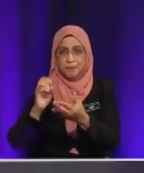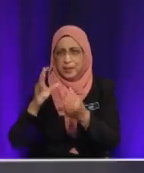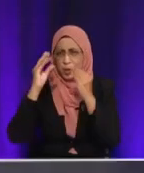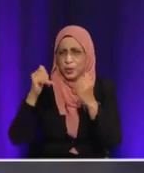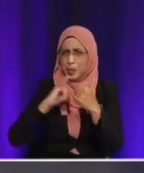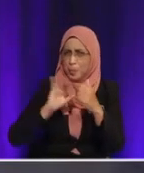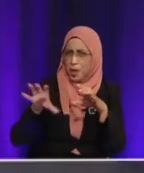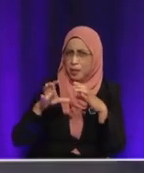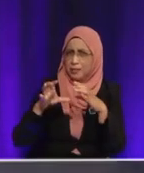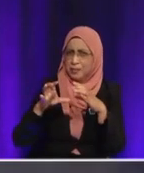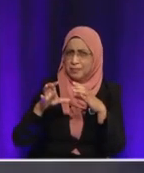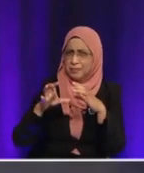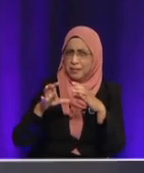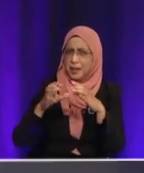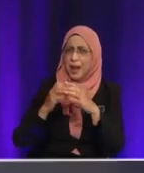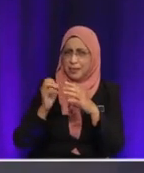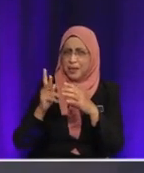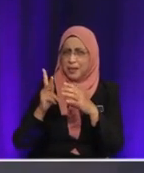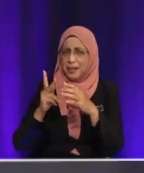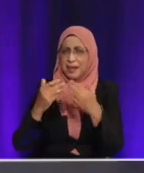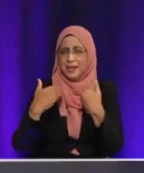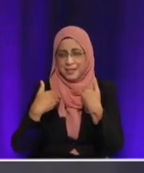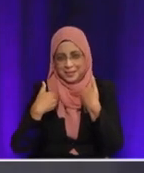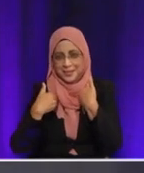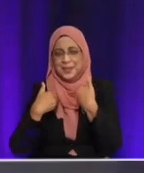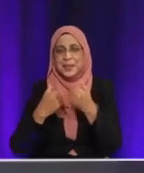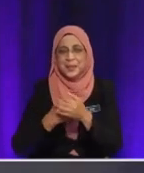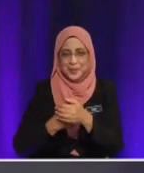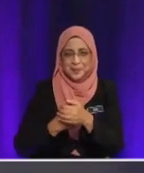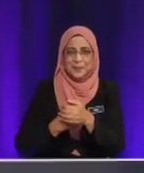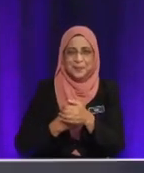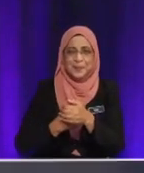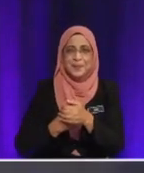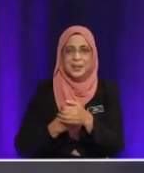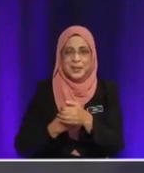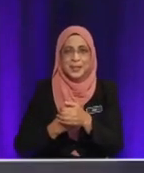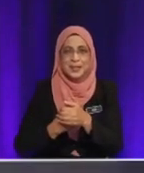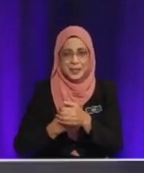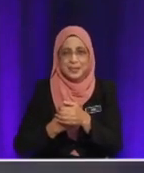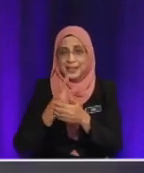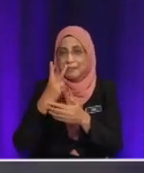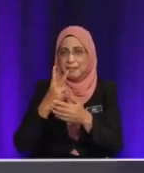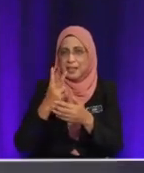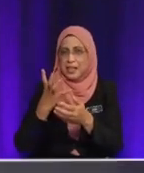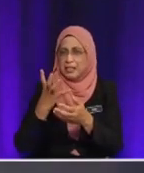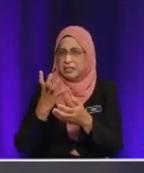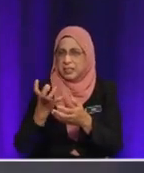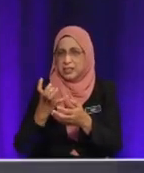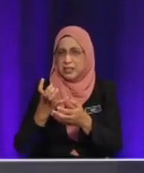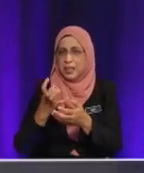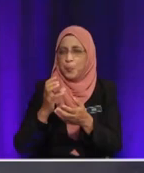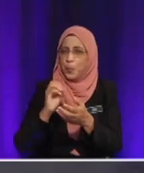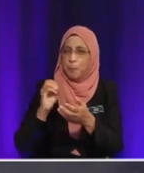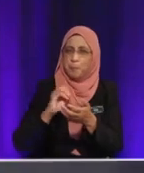Okey. Tapi bukan telapak kosong, Fika. Telapak yang diisi. Keras. Yang keras. Yang telapak yang keras. Okey.